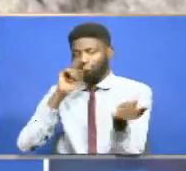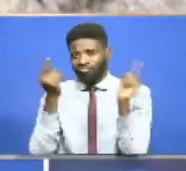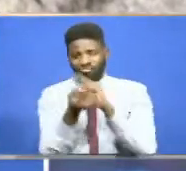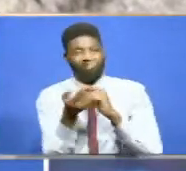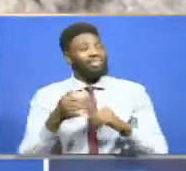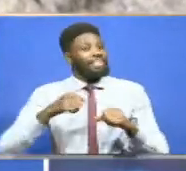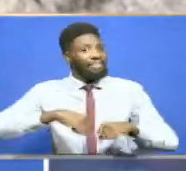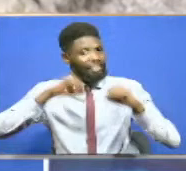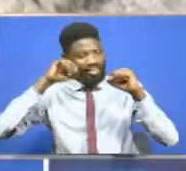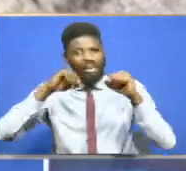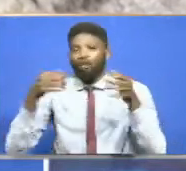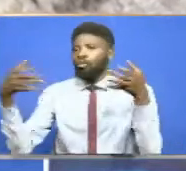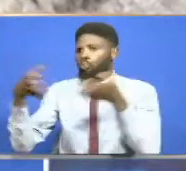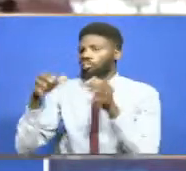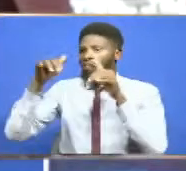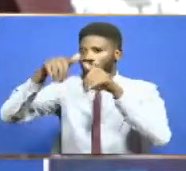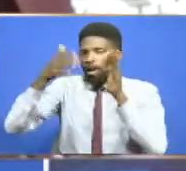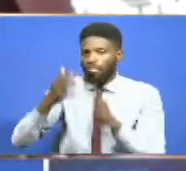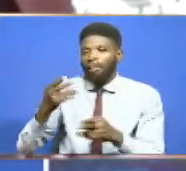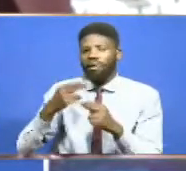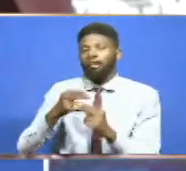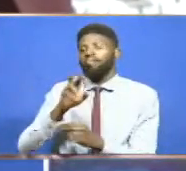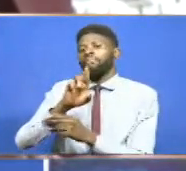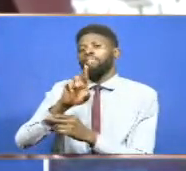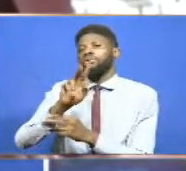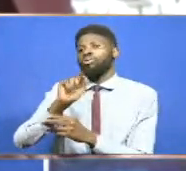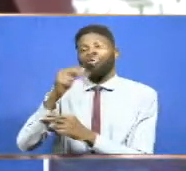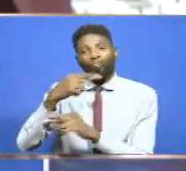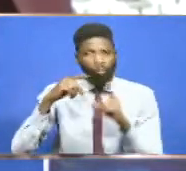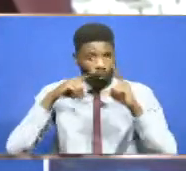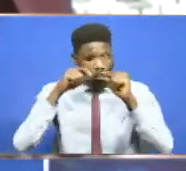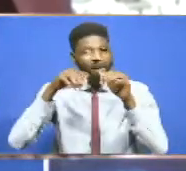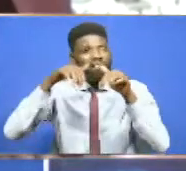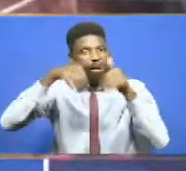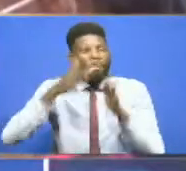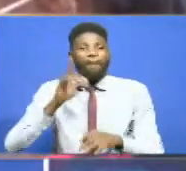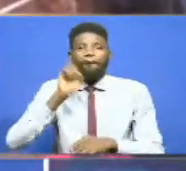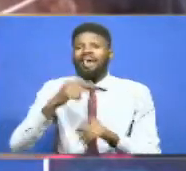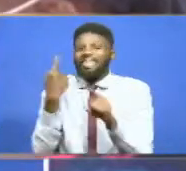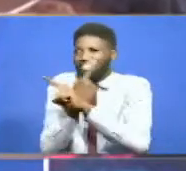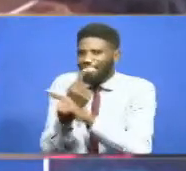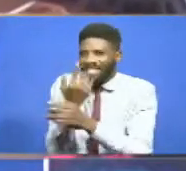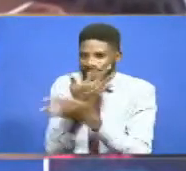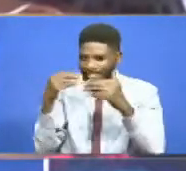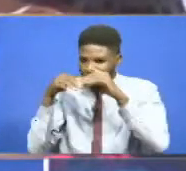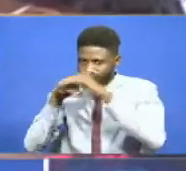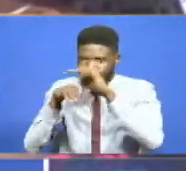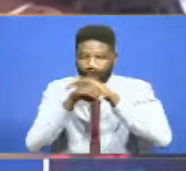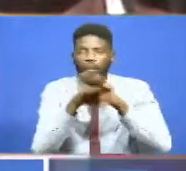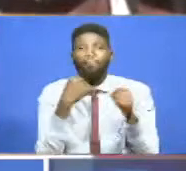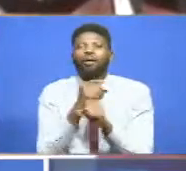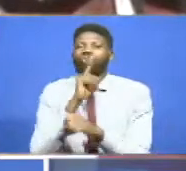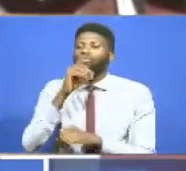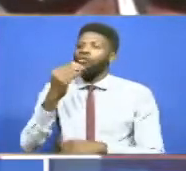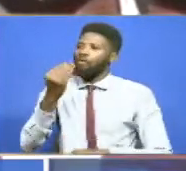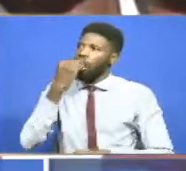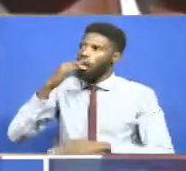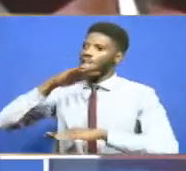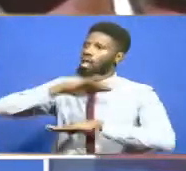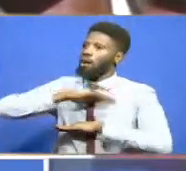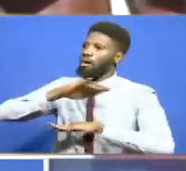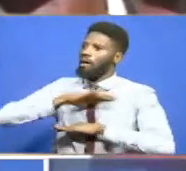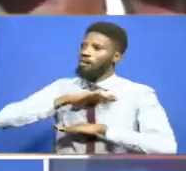Ruth Maraba amesema wakulima wanafaa kukuza mimea mbalimbali ili kuhakikisha kuna chakula cha kutosha. Ningeomba